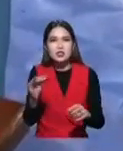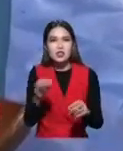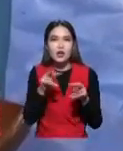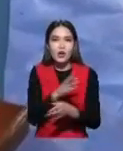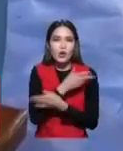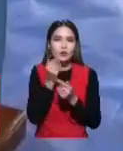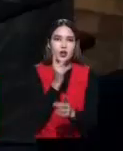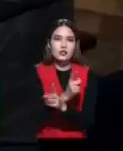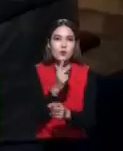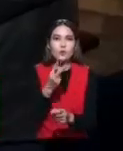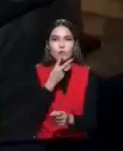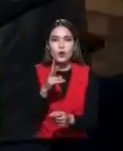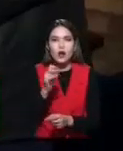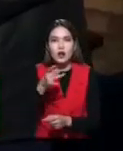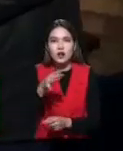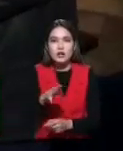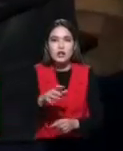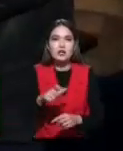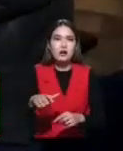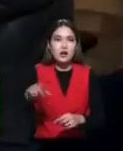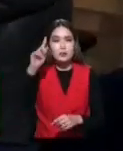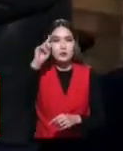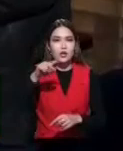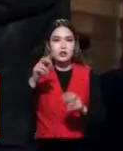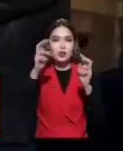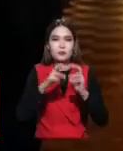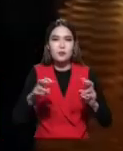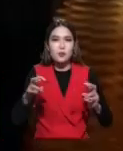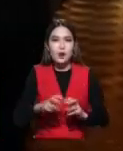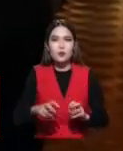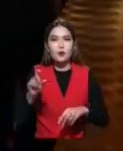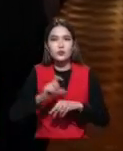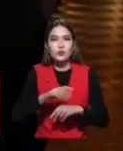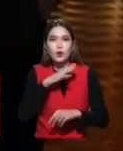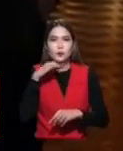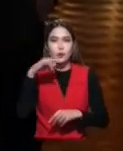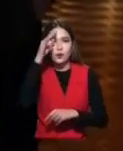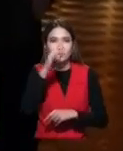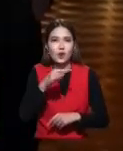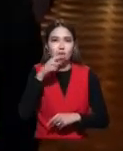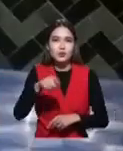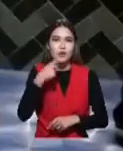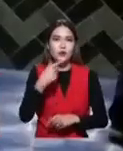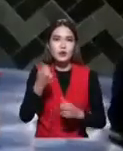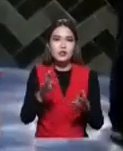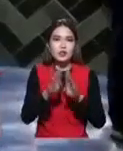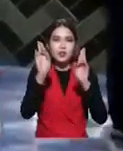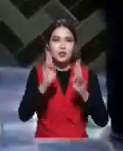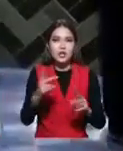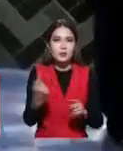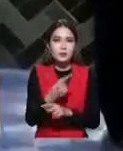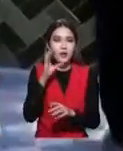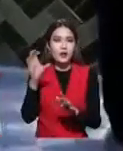соблюдают запрет на курение кальяна в общественных местах, отмечают проверяющие. К слову, многие из казахстанцев говорят, что о таких правилах